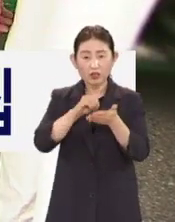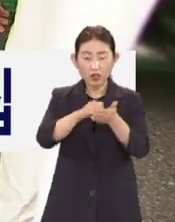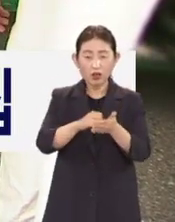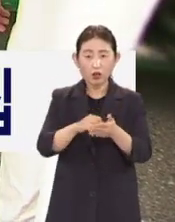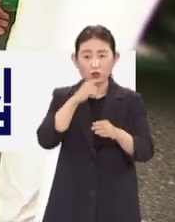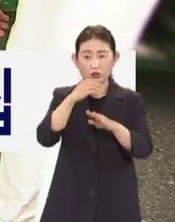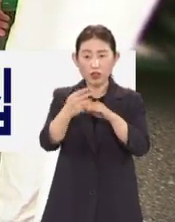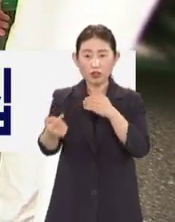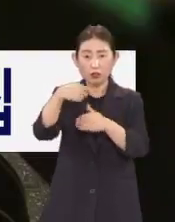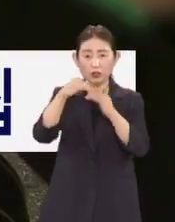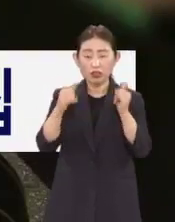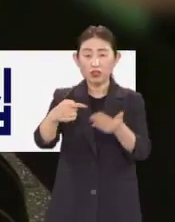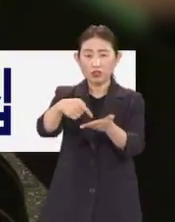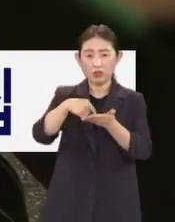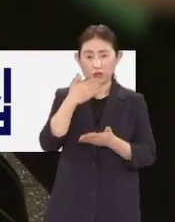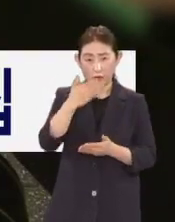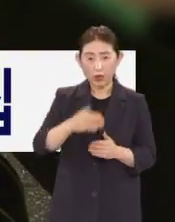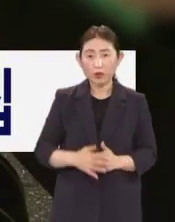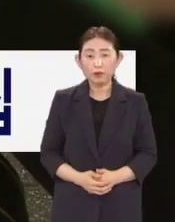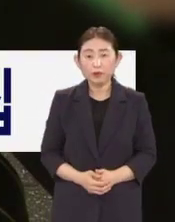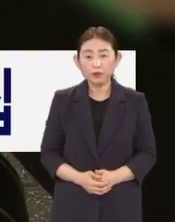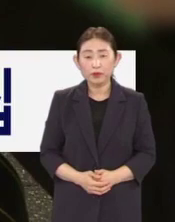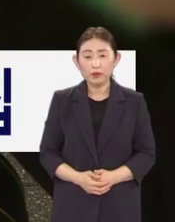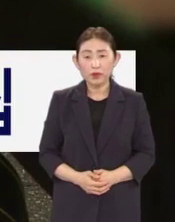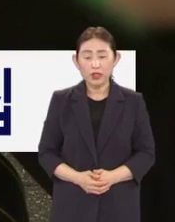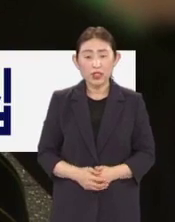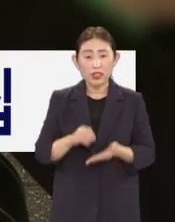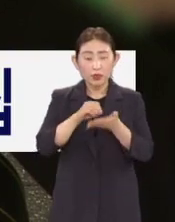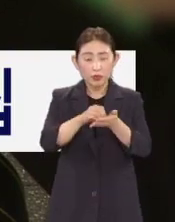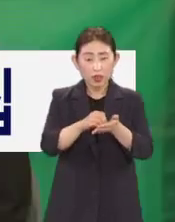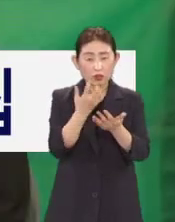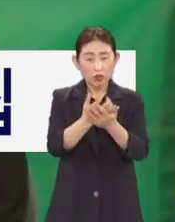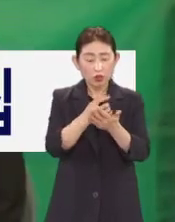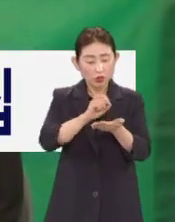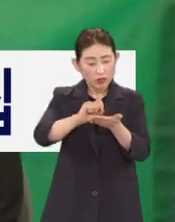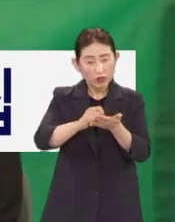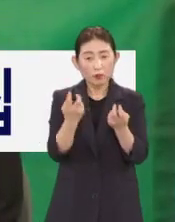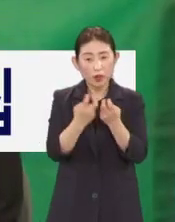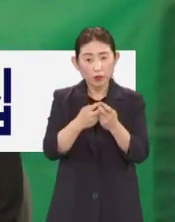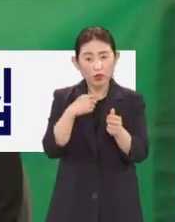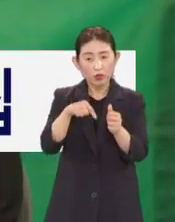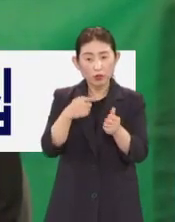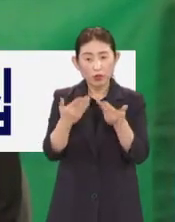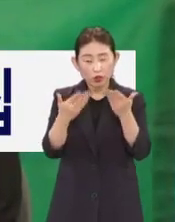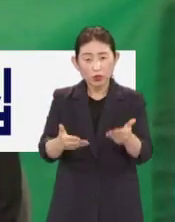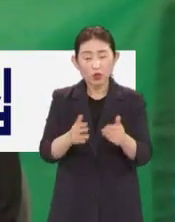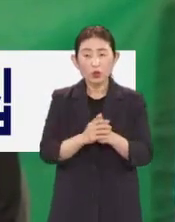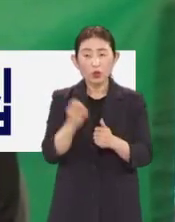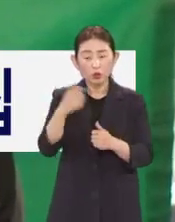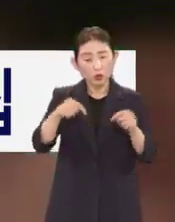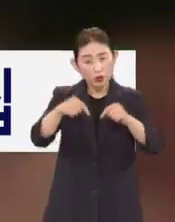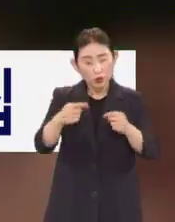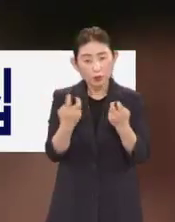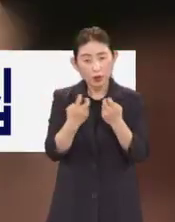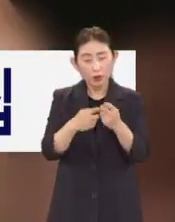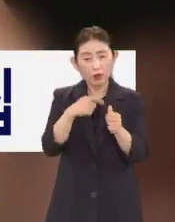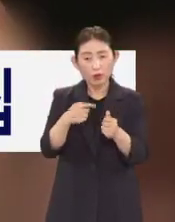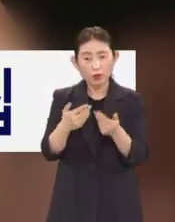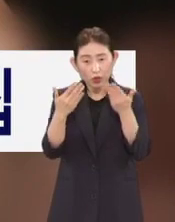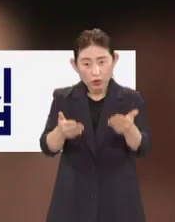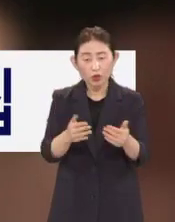탈북자도 신청할 수 있습니다 참여자들에게는 입사지원서 작성 방법과 모의 면접 등 취업 역량 강화